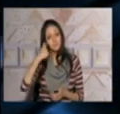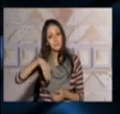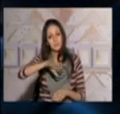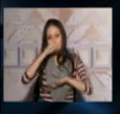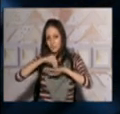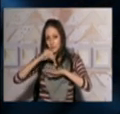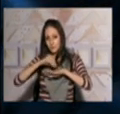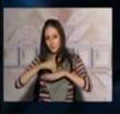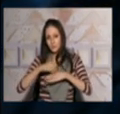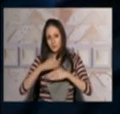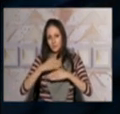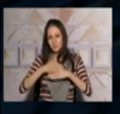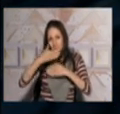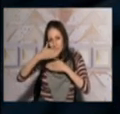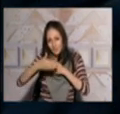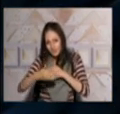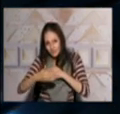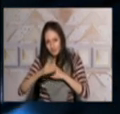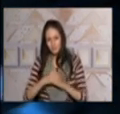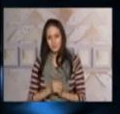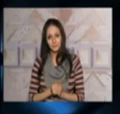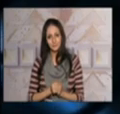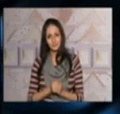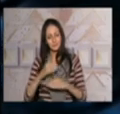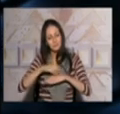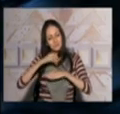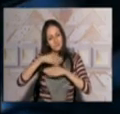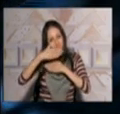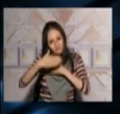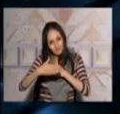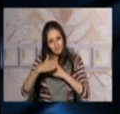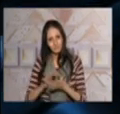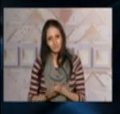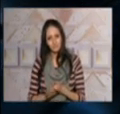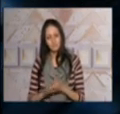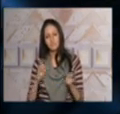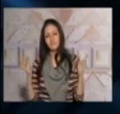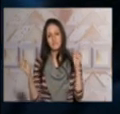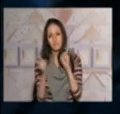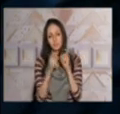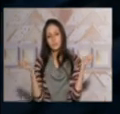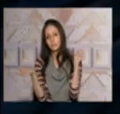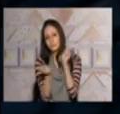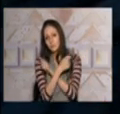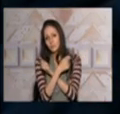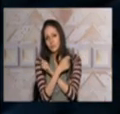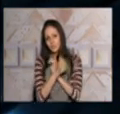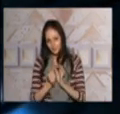كانوش مثلا اتدربوا وما عرفوش، لكن لا هم من بعيد كده، يعني خليني اقول ضد التغيير، قلق من التغيير.